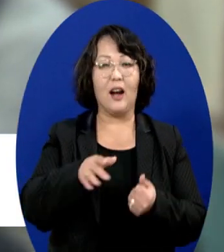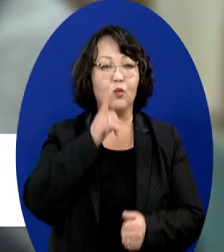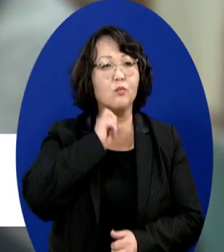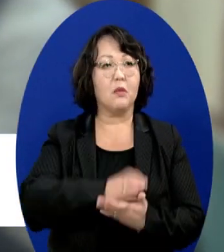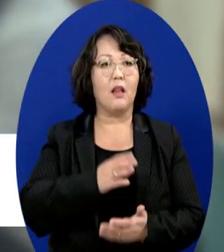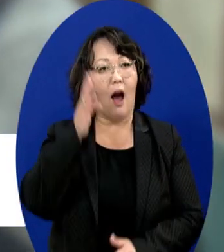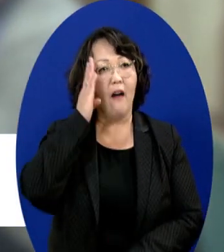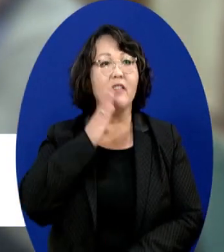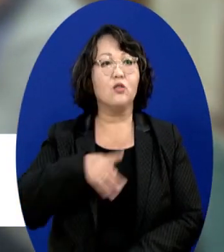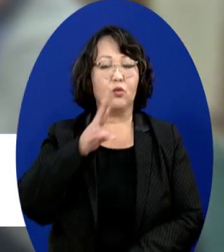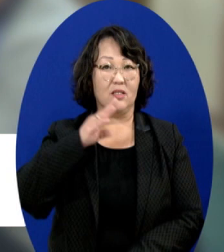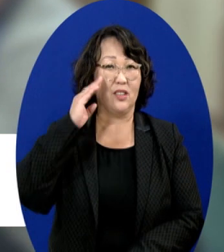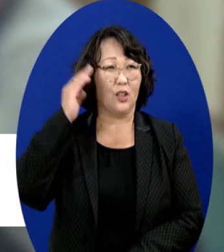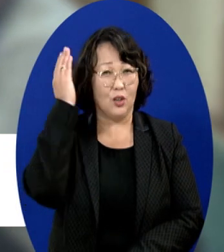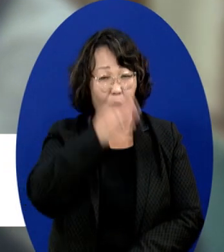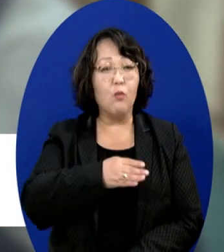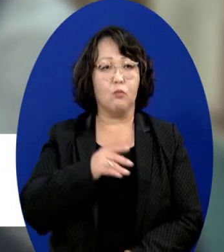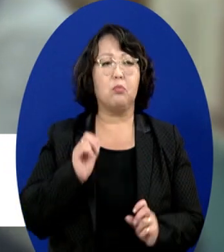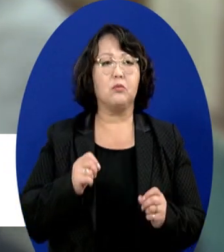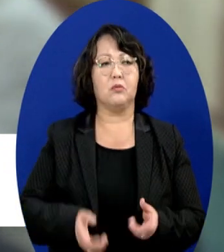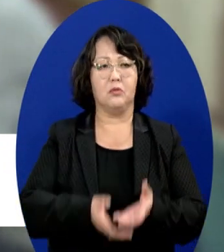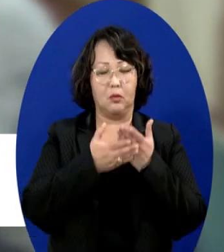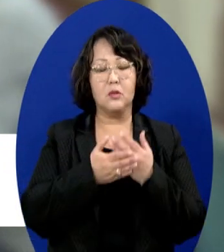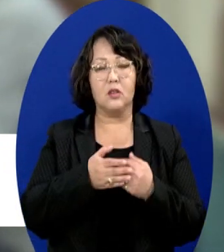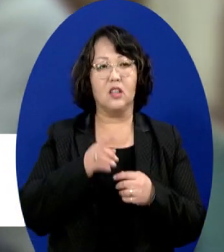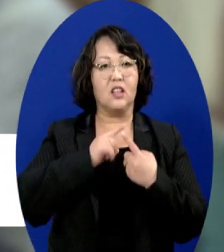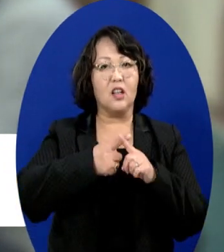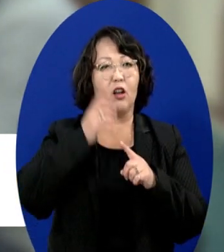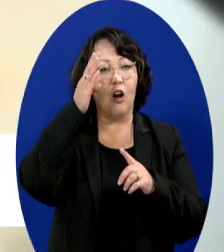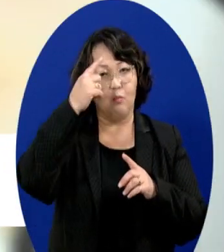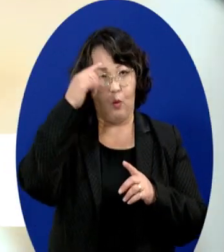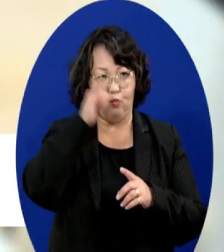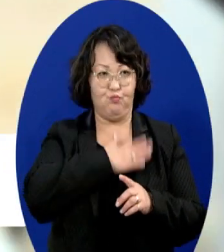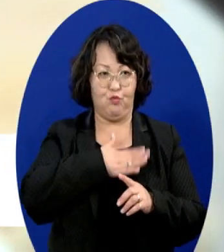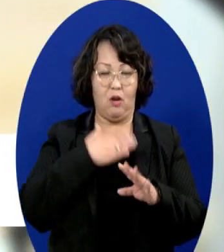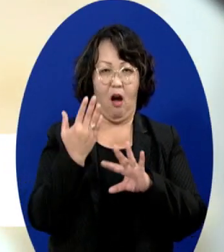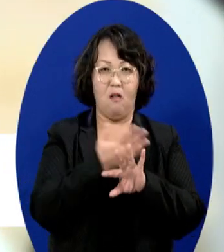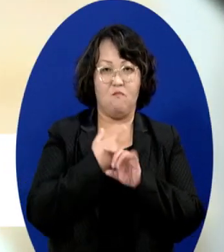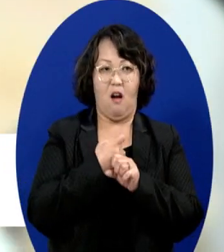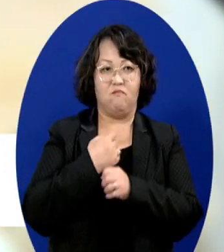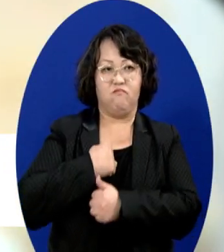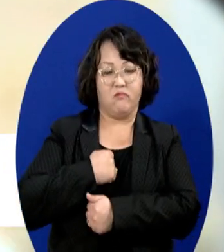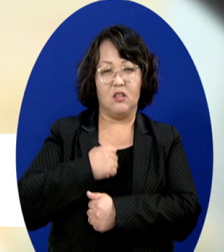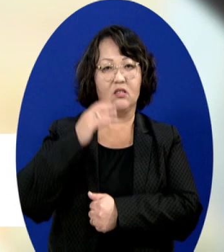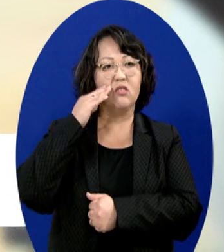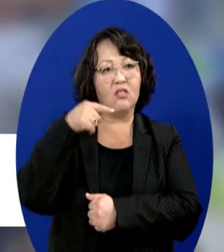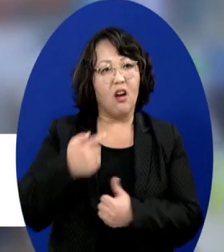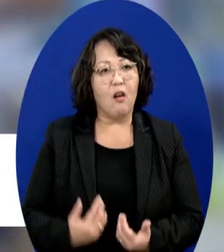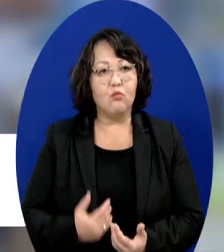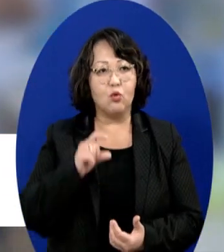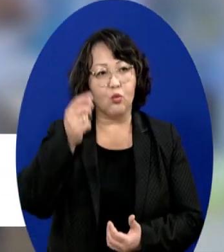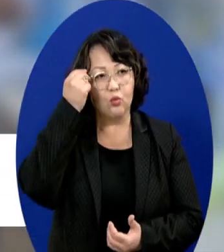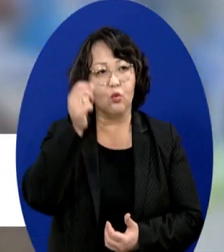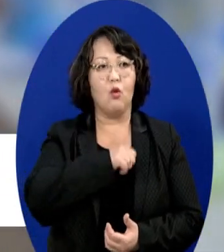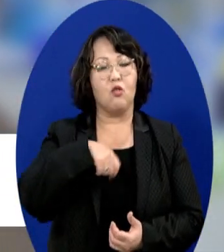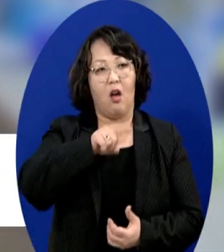Эцэг эхчүүдийн хувьд хүүгээ цэргийн албанд явуулахыг мөн дэмжиж байна. Ас хэлийн хязгаарт их орно манж. Цэрэг армийн амьдралыг багч болов ойлгох нь өөрт нь хэрэгтэй гэдгийг